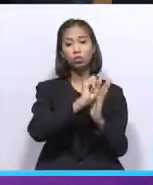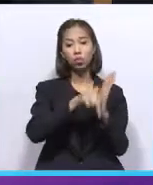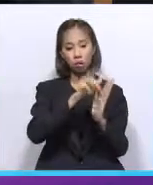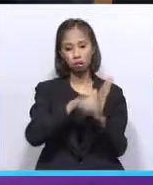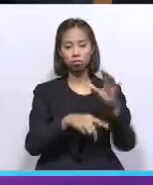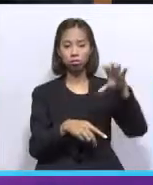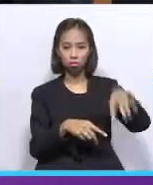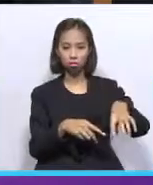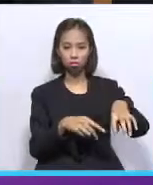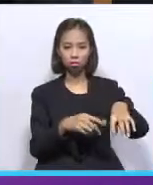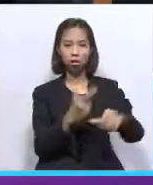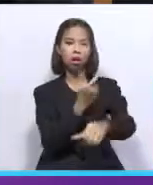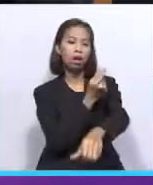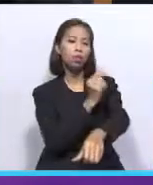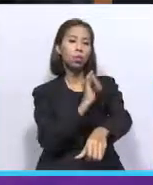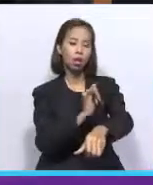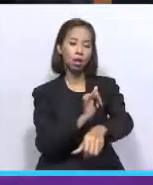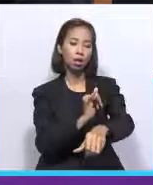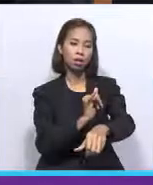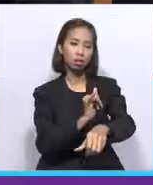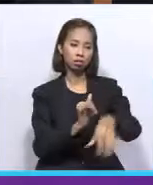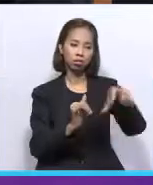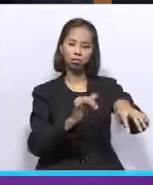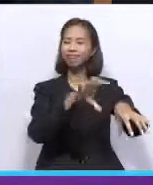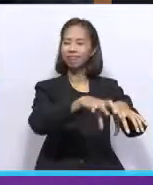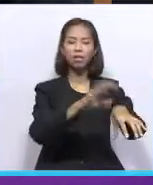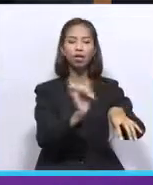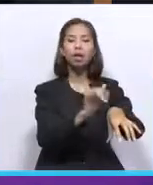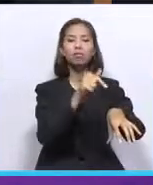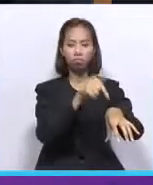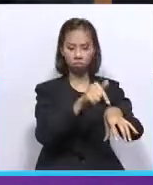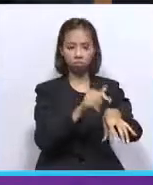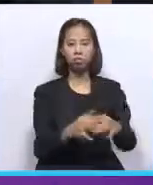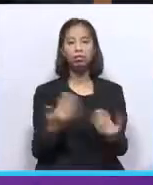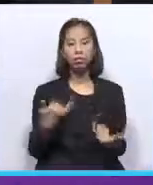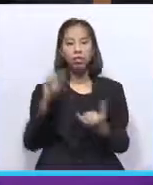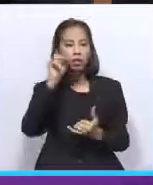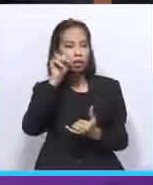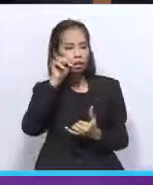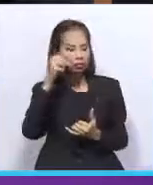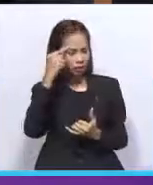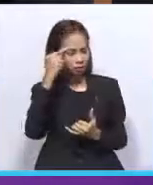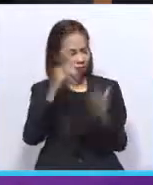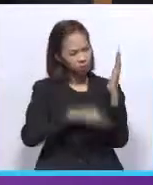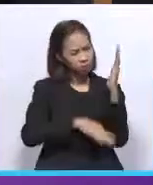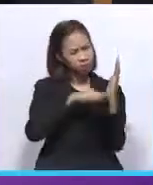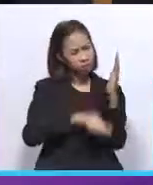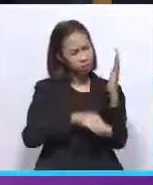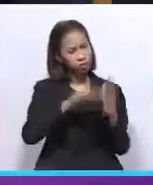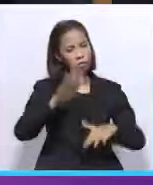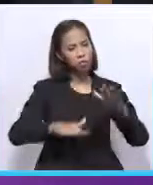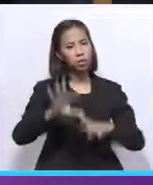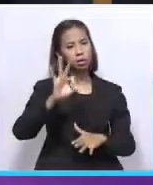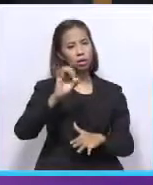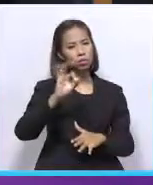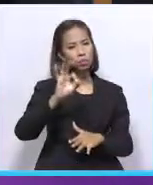กับจังหวัดต่อพระนครศรีอยุธยาในสี่ทางด้านโน้นนะครับก็ปริมาณน้ำเนี่ยคิดว่าอยู่ประมาณสัก90ก